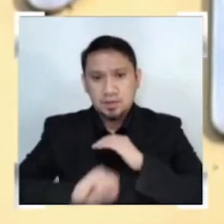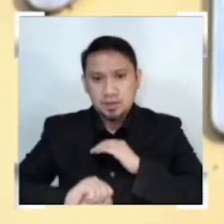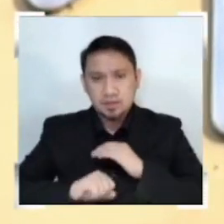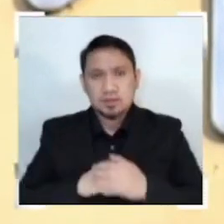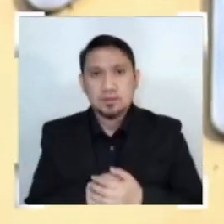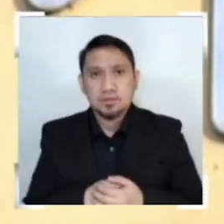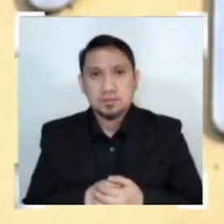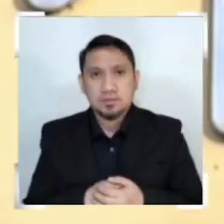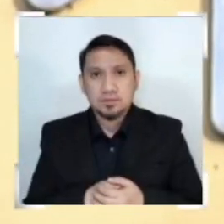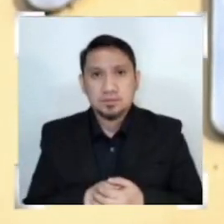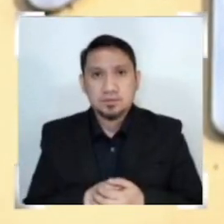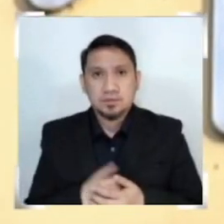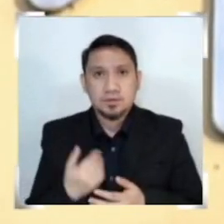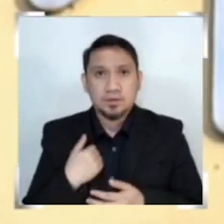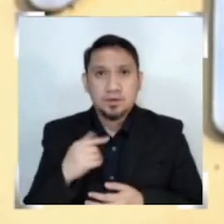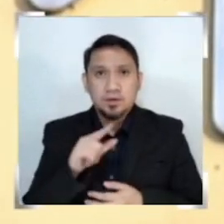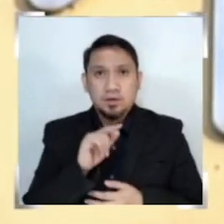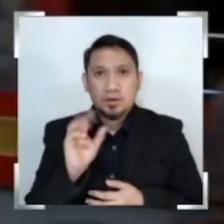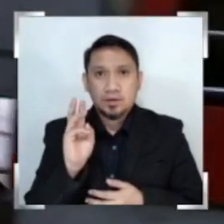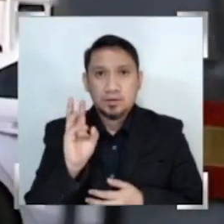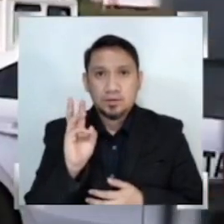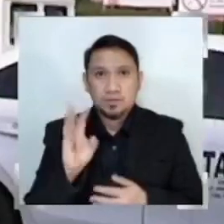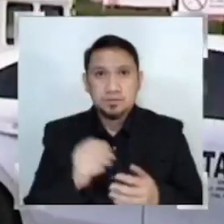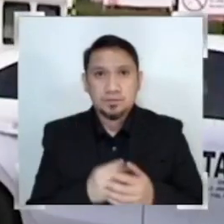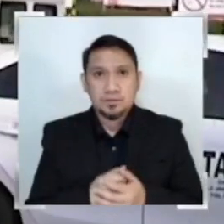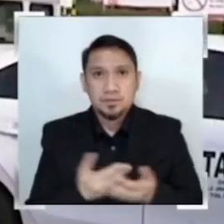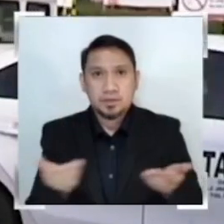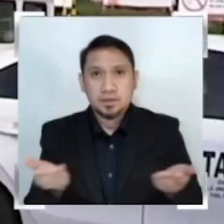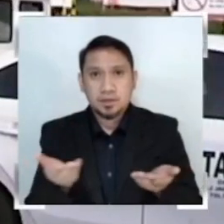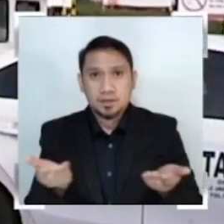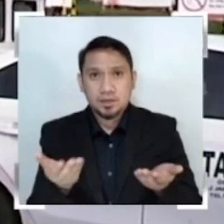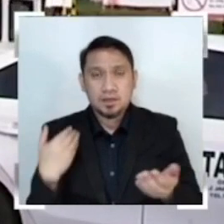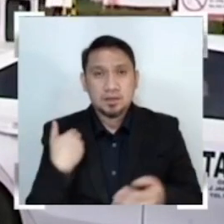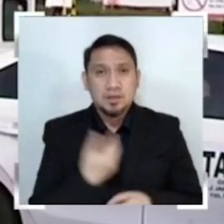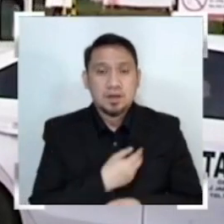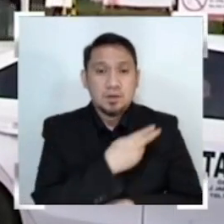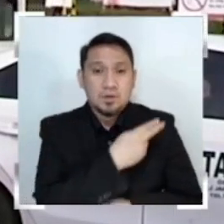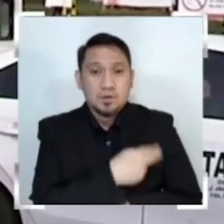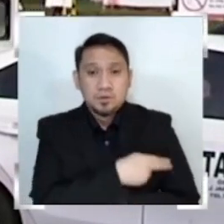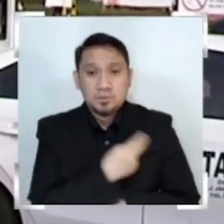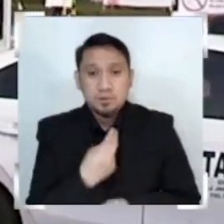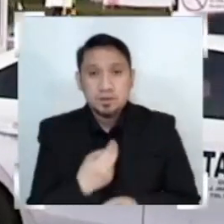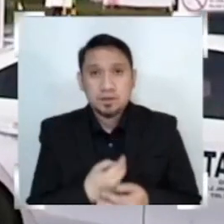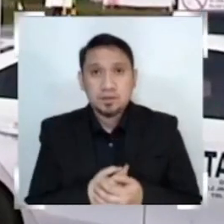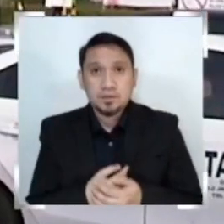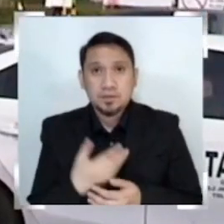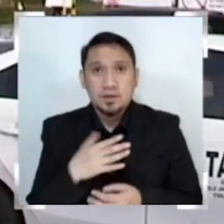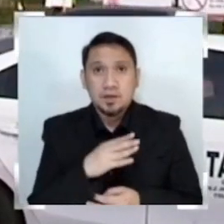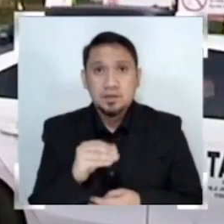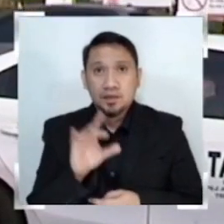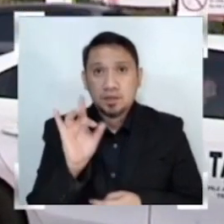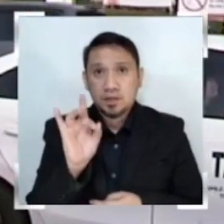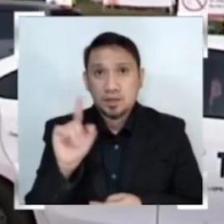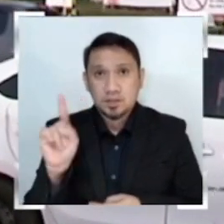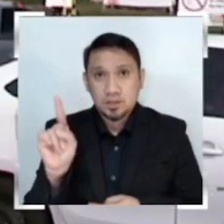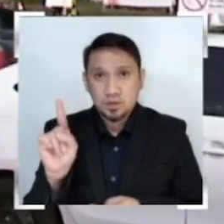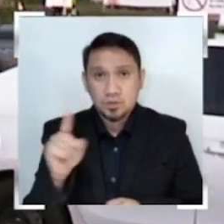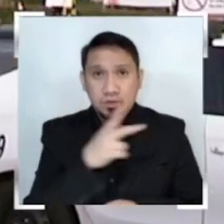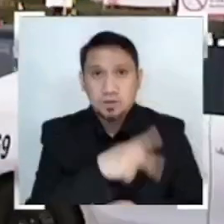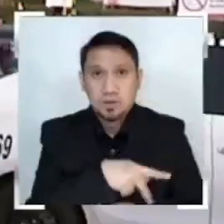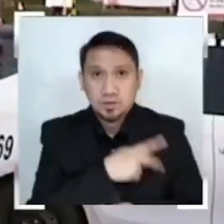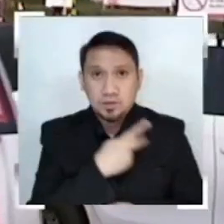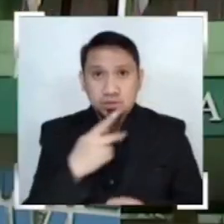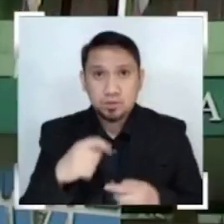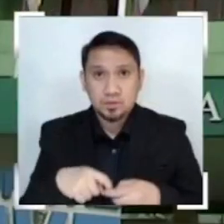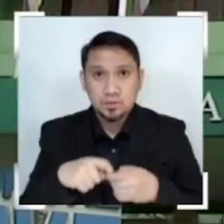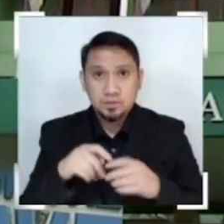1,116 patients na admitted in our hospital. And we have 81 patients na pending admission sa